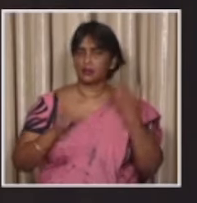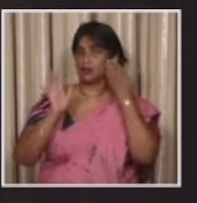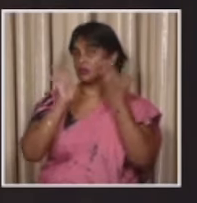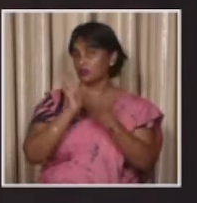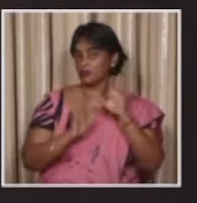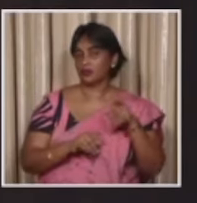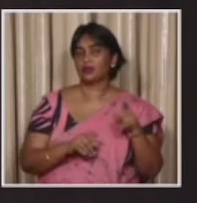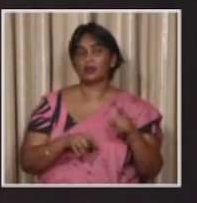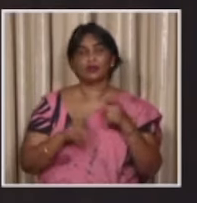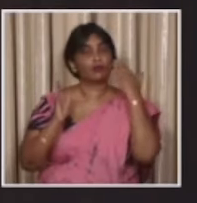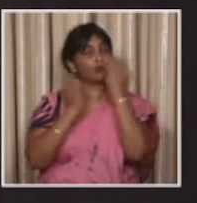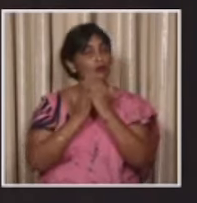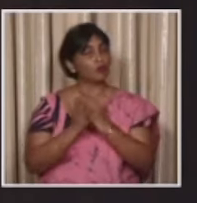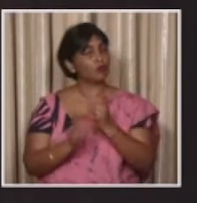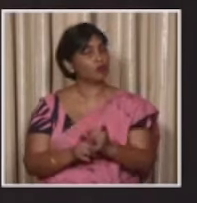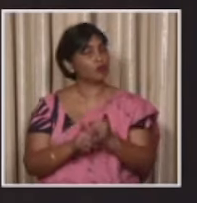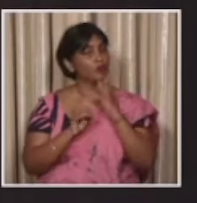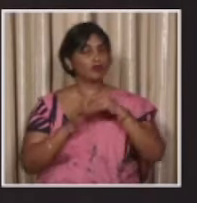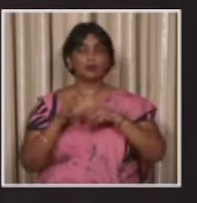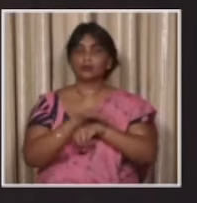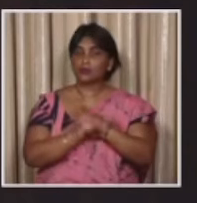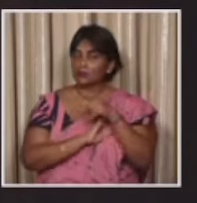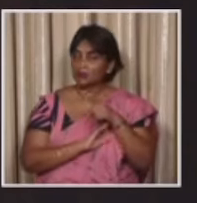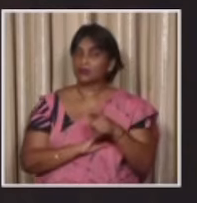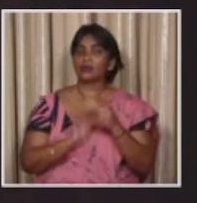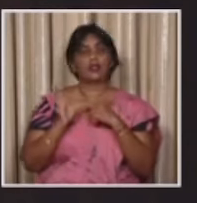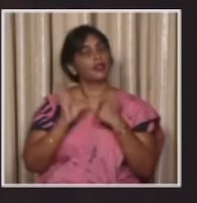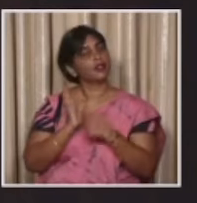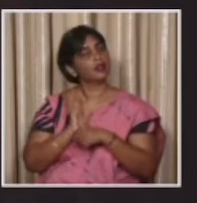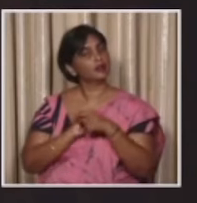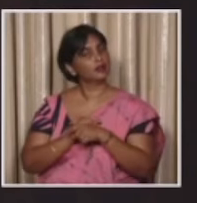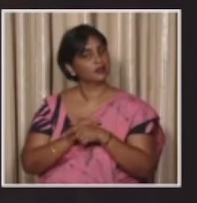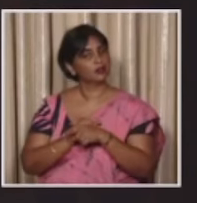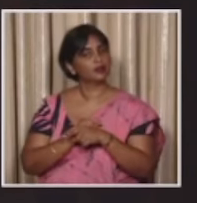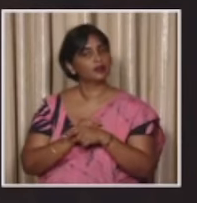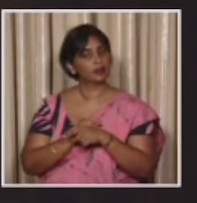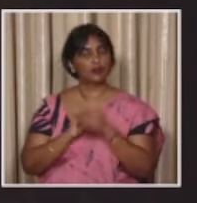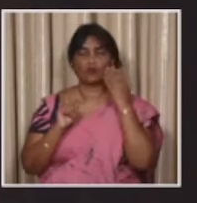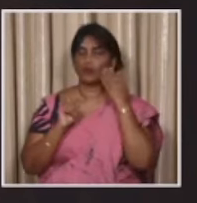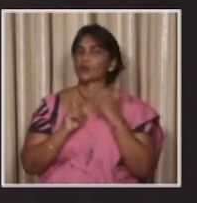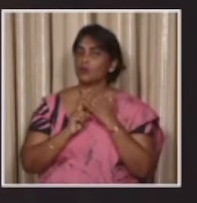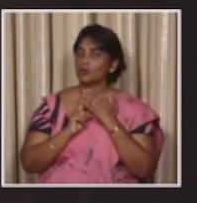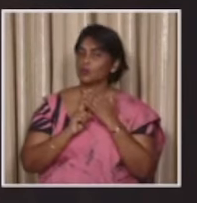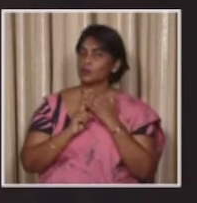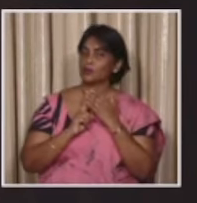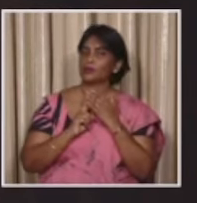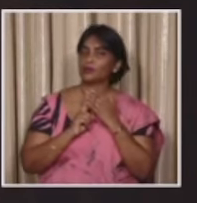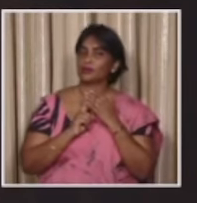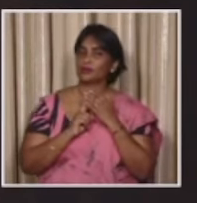කරන කාරණා ඒ ප්‍රසන්ටේෂන් වලදී. එහෙම නැත්නම් මේ පනතේ ඒ පිළිබඳ